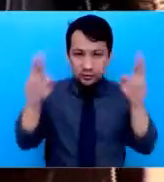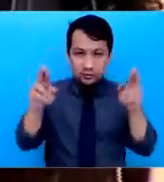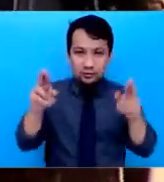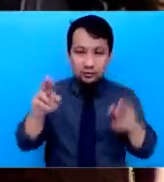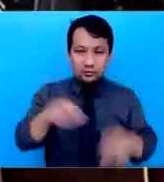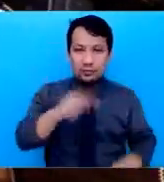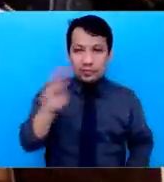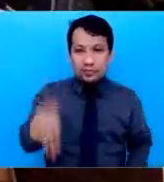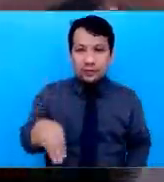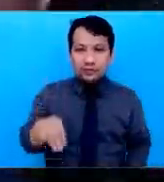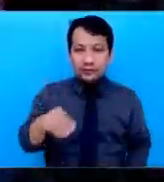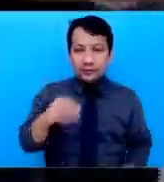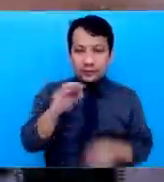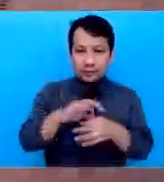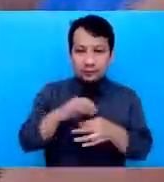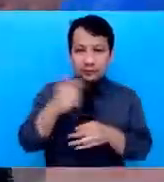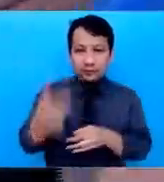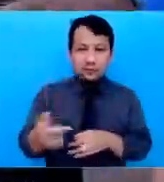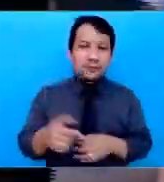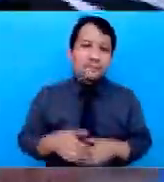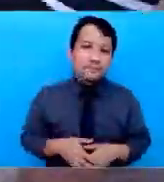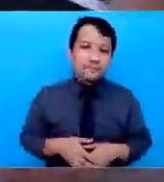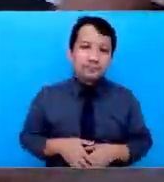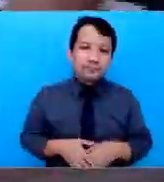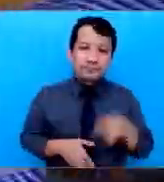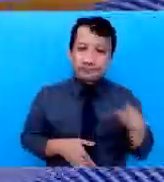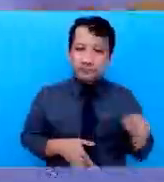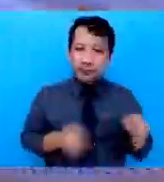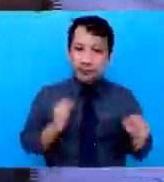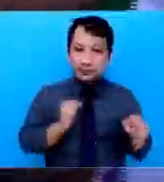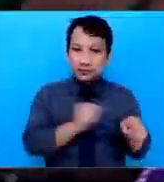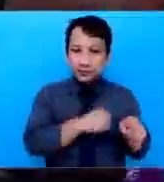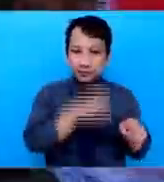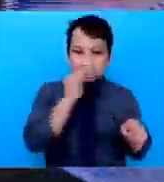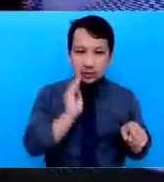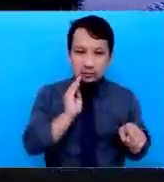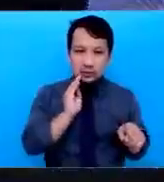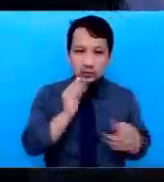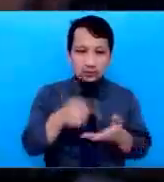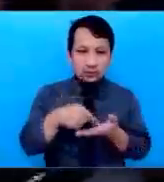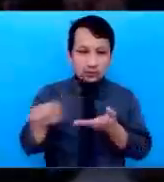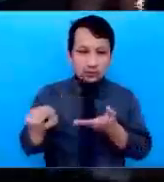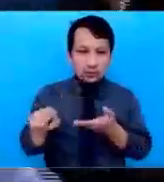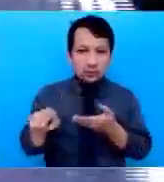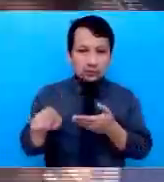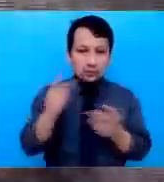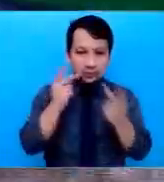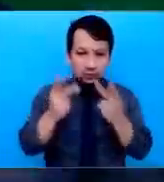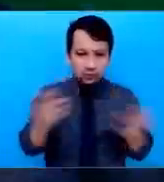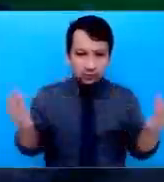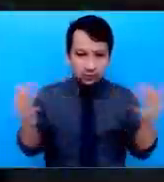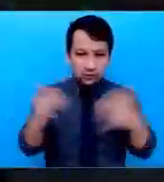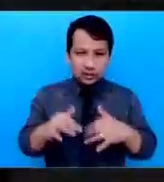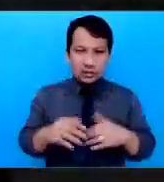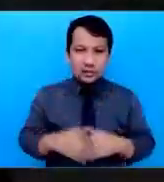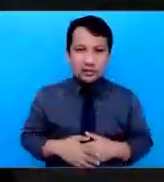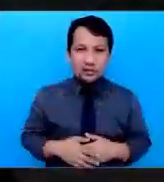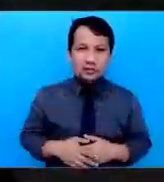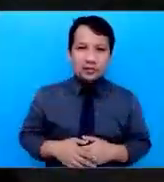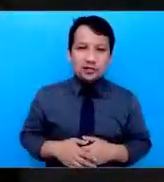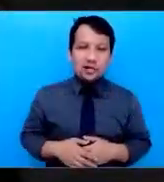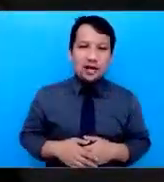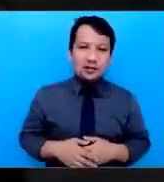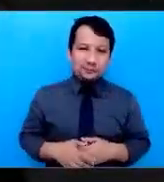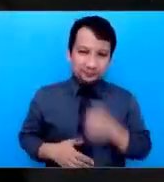eleksyon. Itinanggi naman ni Senator Manny Pacquiao na nagbabayad siya para dumalo ang mga tao sa kanyang mga motorcade. Giit